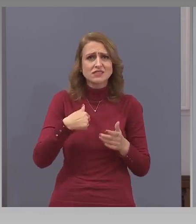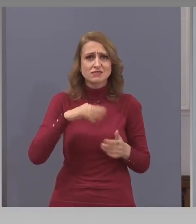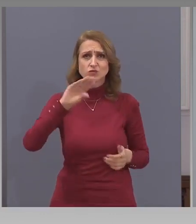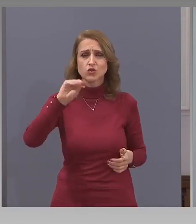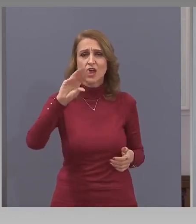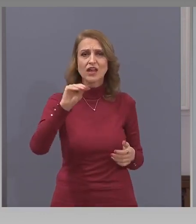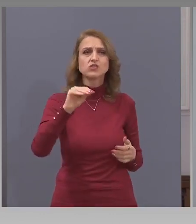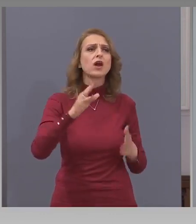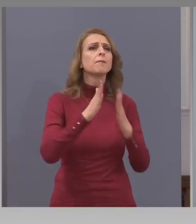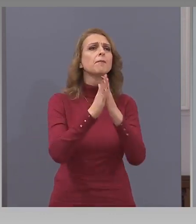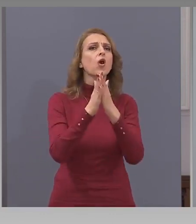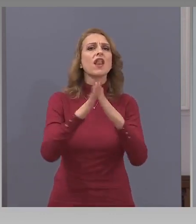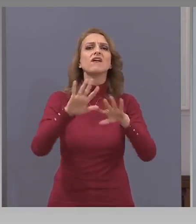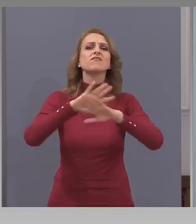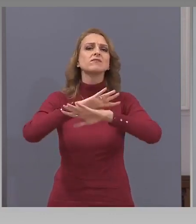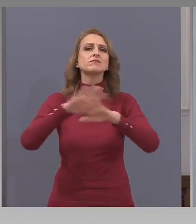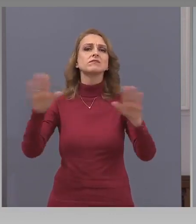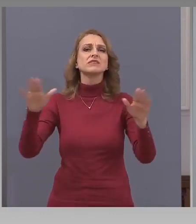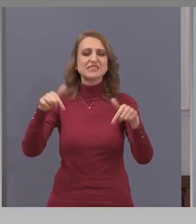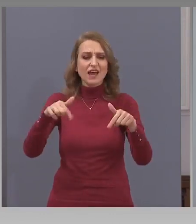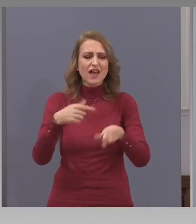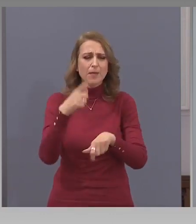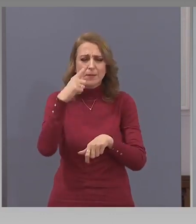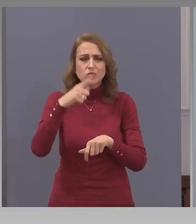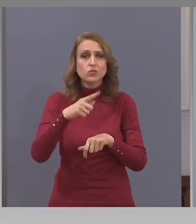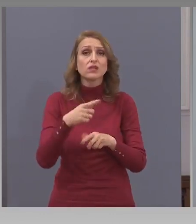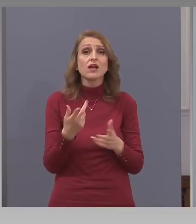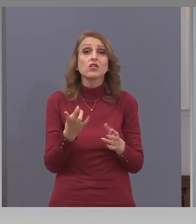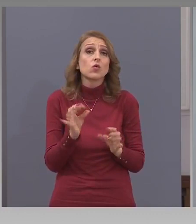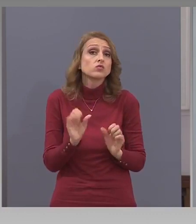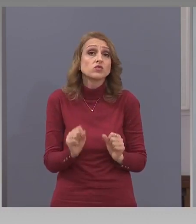да отиват, моля ви се, отмените го на минутката.